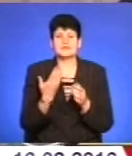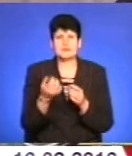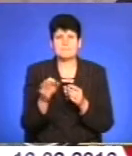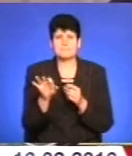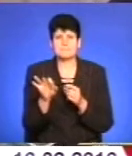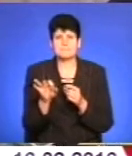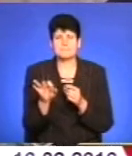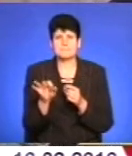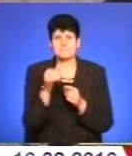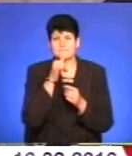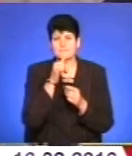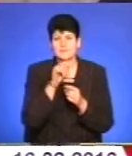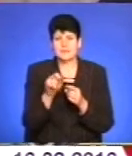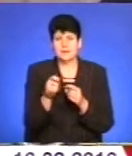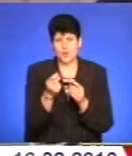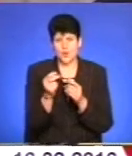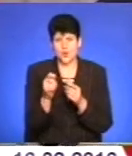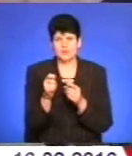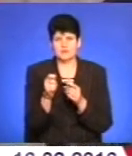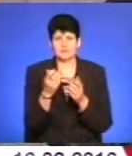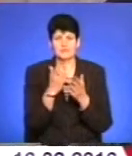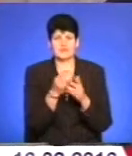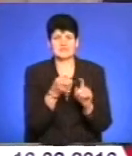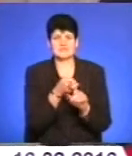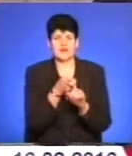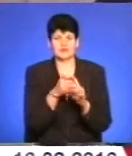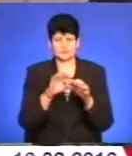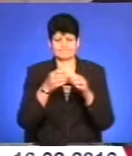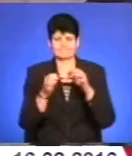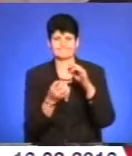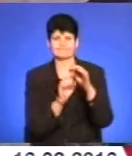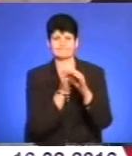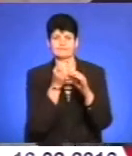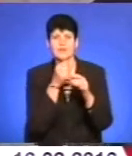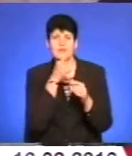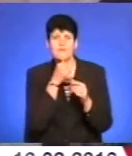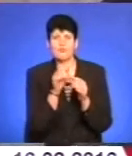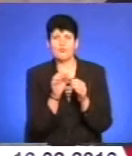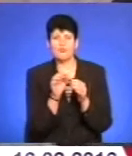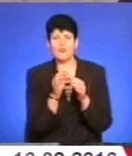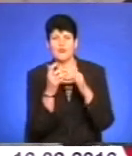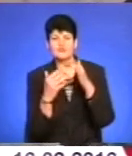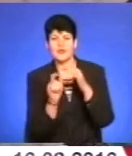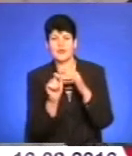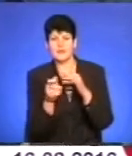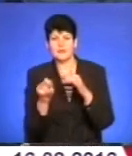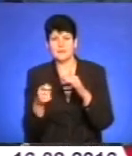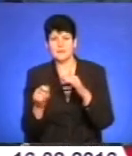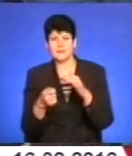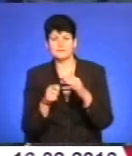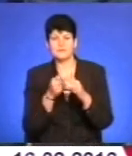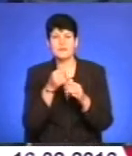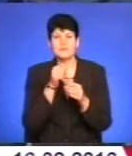злочинці більш-менш похожі ключі або мають зв'язку ключів і почергово відбирають і таким